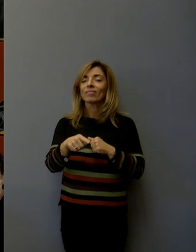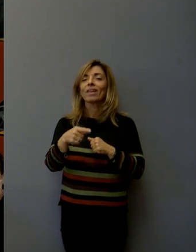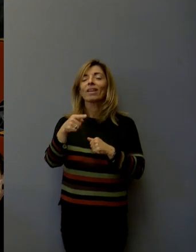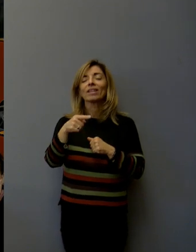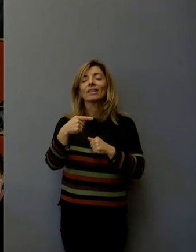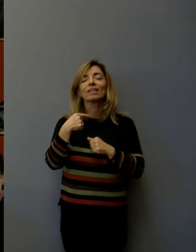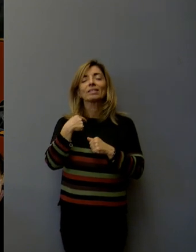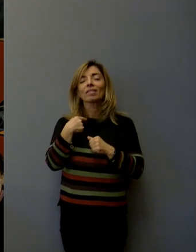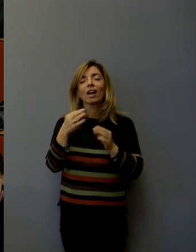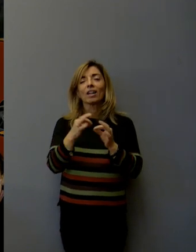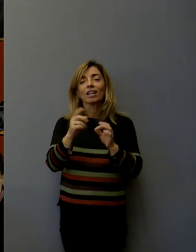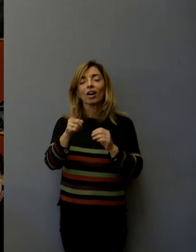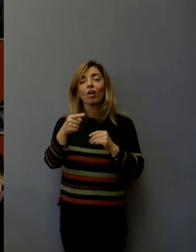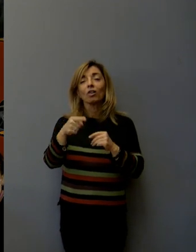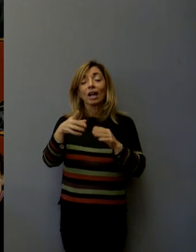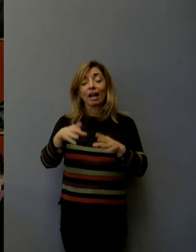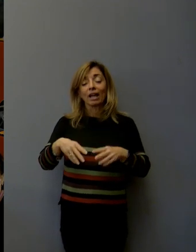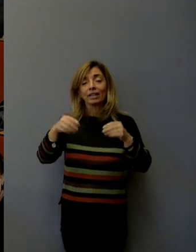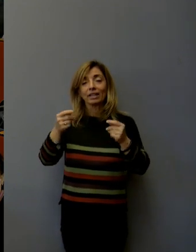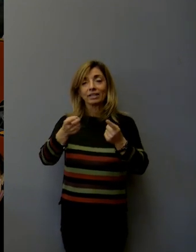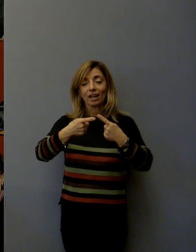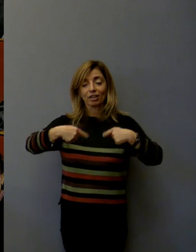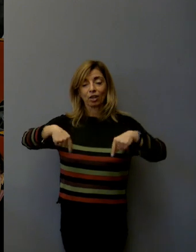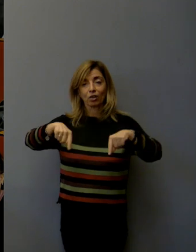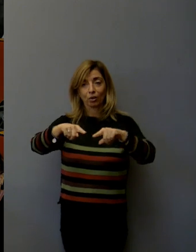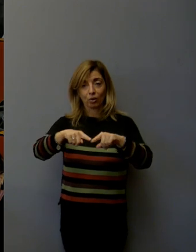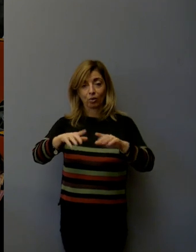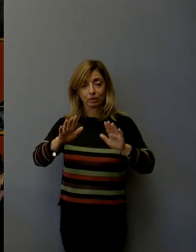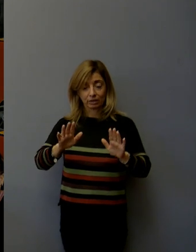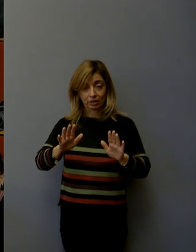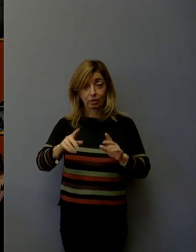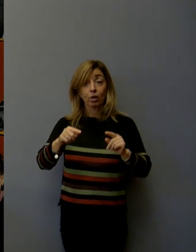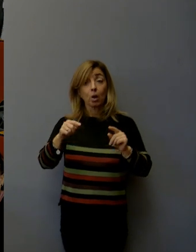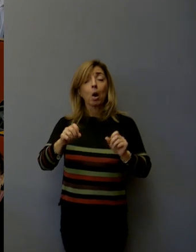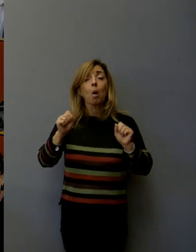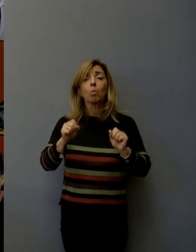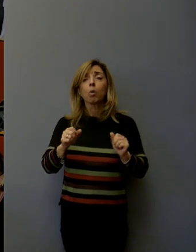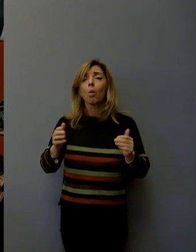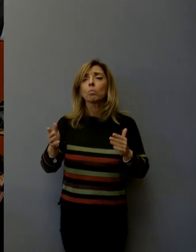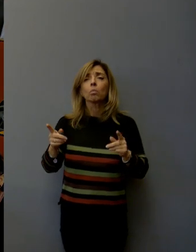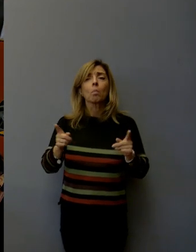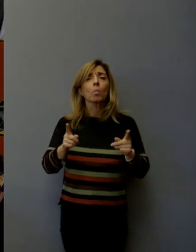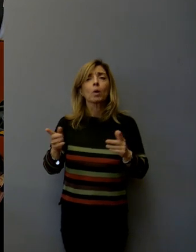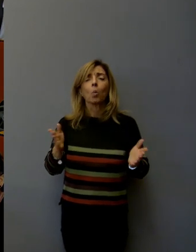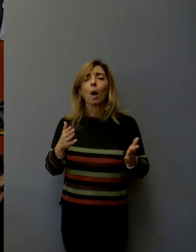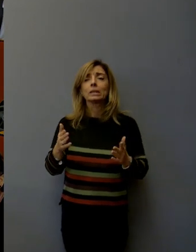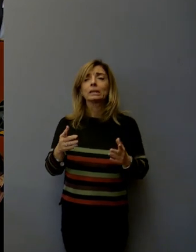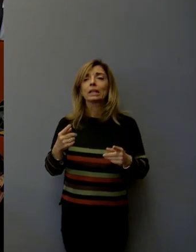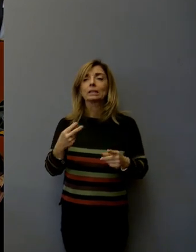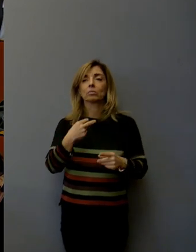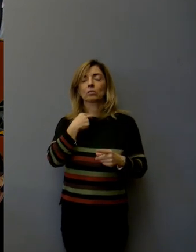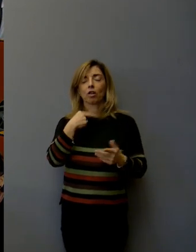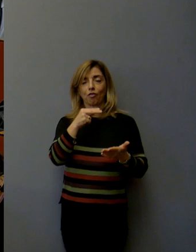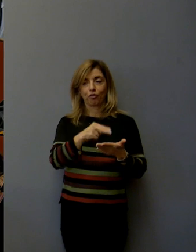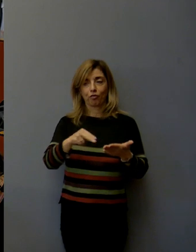seduta di consiglio in cui ci dobbiamo trovare in ogni momento nelle condizioni di dover votare Se dovessimo Se dovessimo